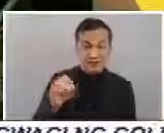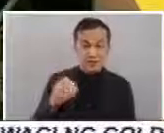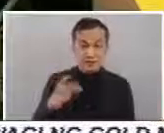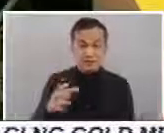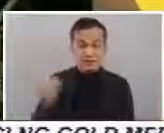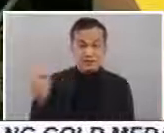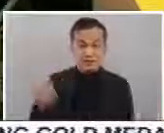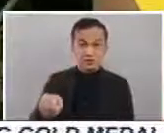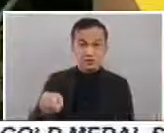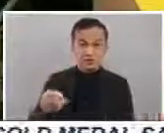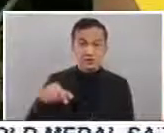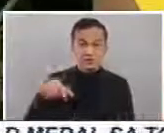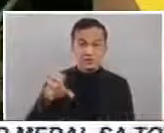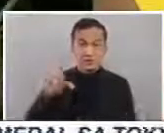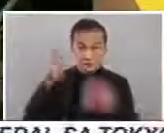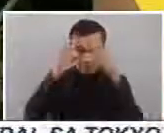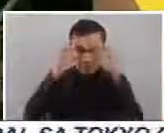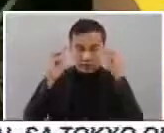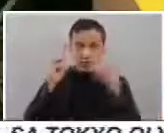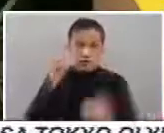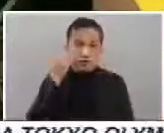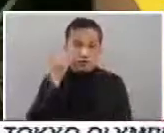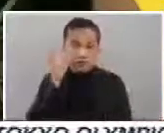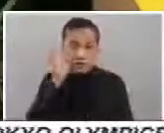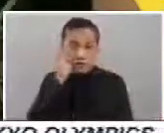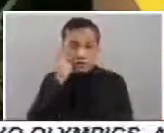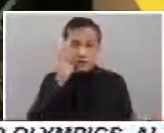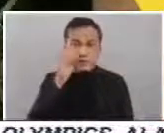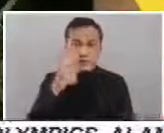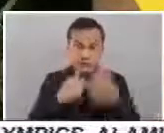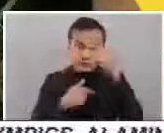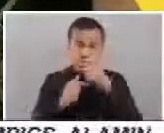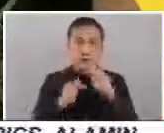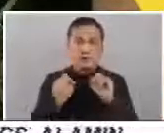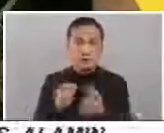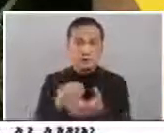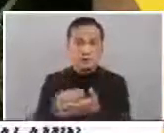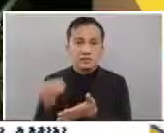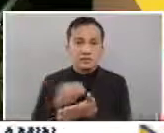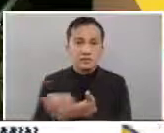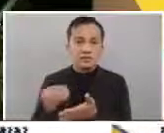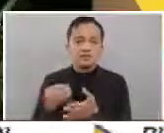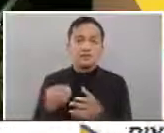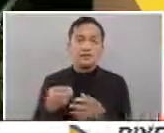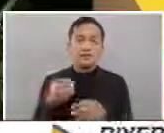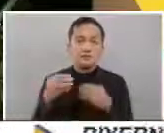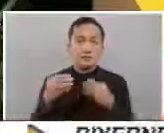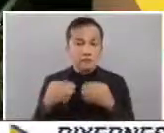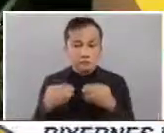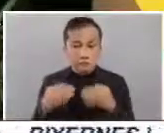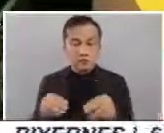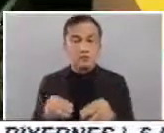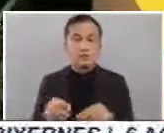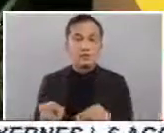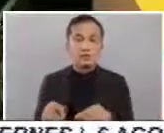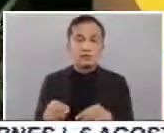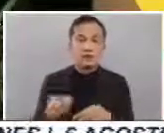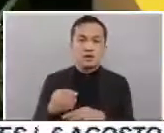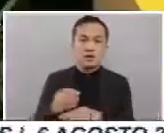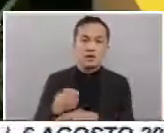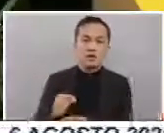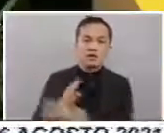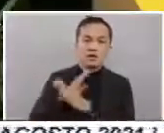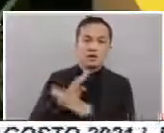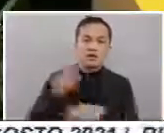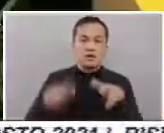po. Yeah, magandang umaga, Diane. Nandiyan din si Manong Gani at si Aljo. May buntag sa